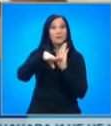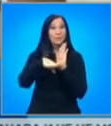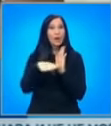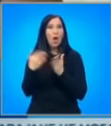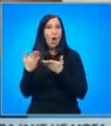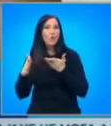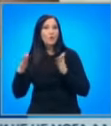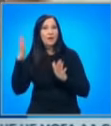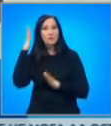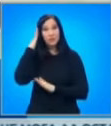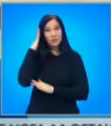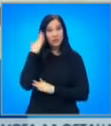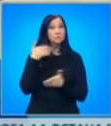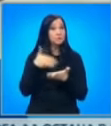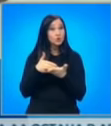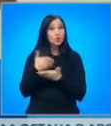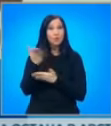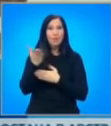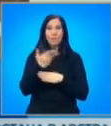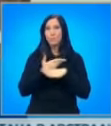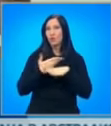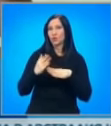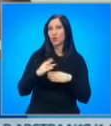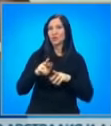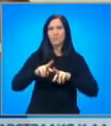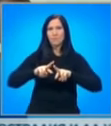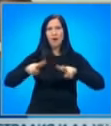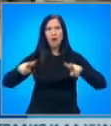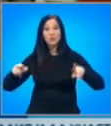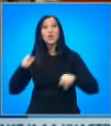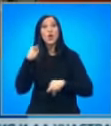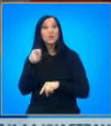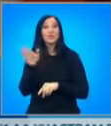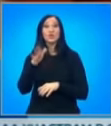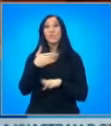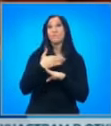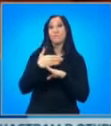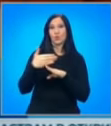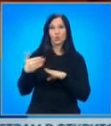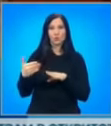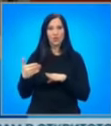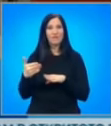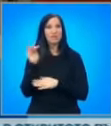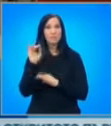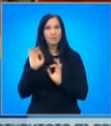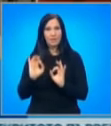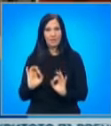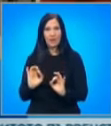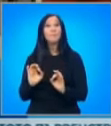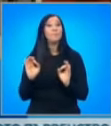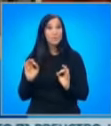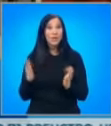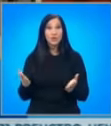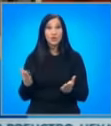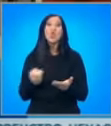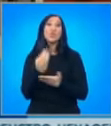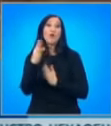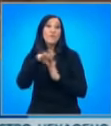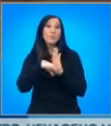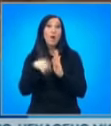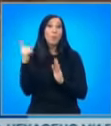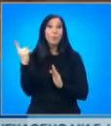в отделните държави, защото те продължават да са различни и това ще продължава да бъде така. Така че нови правила